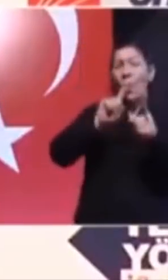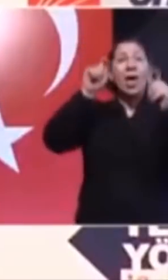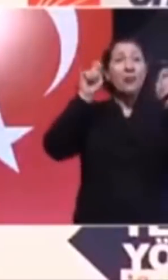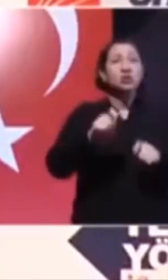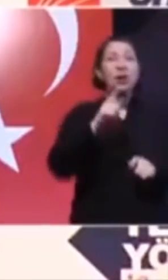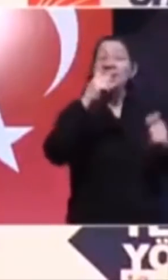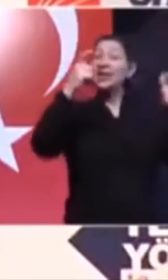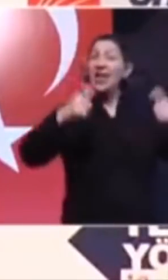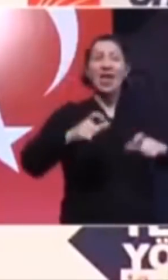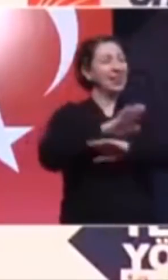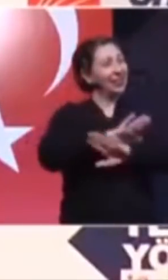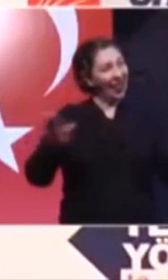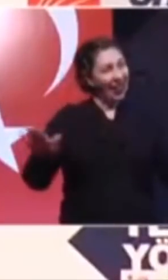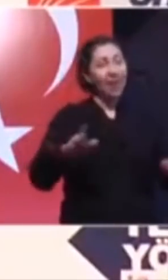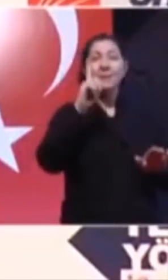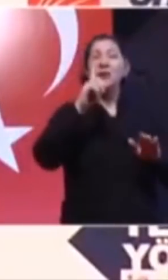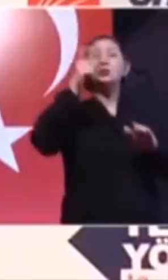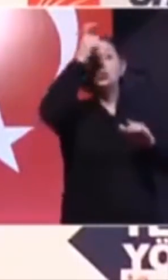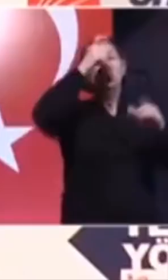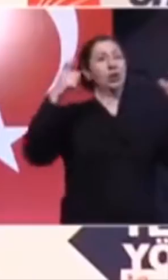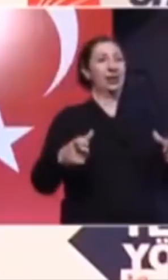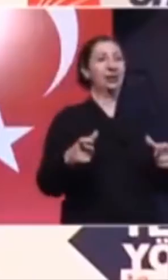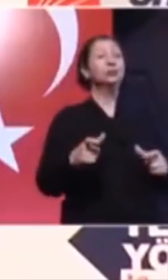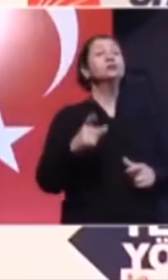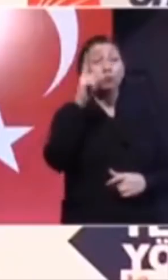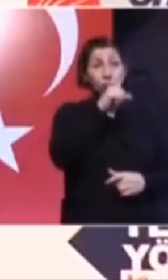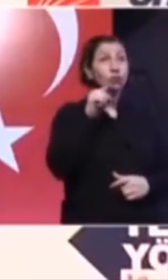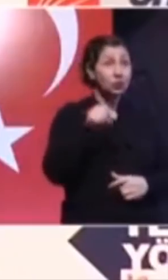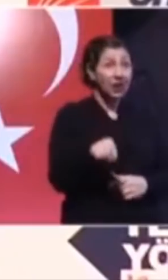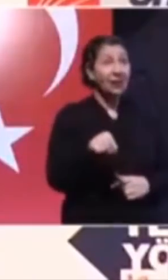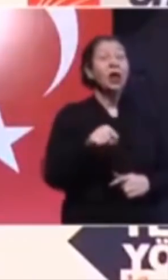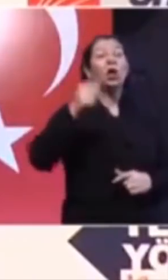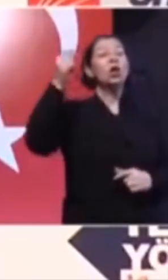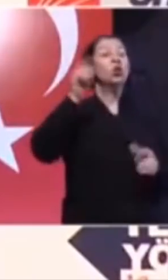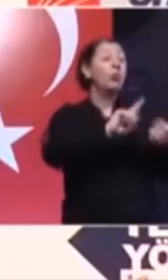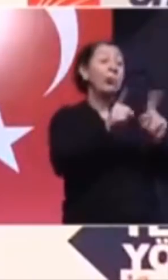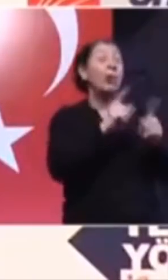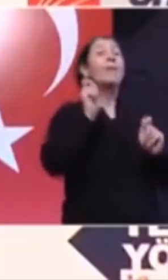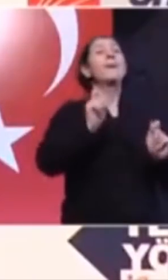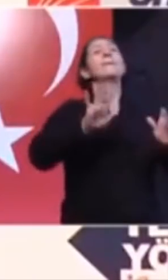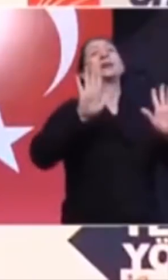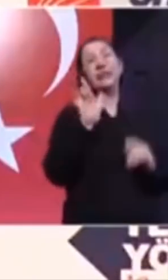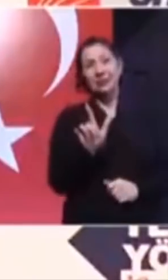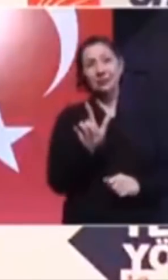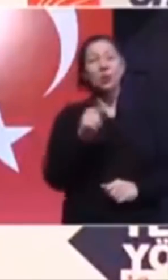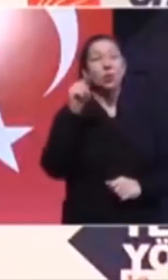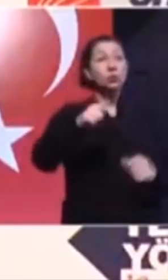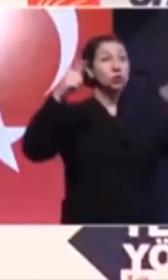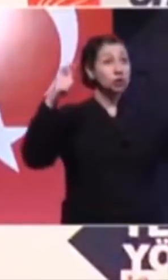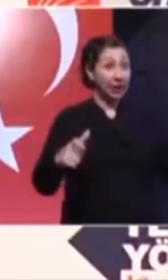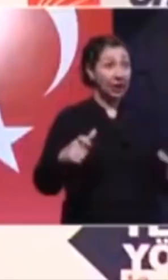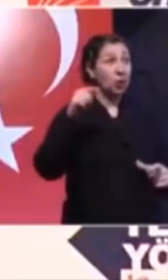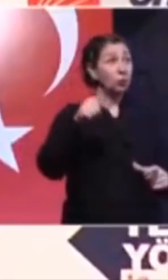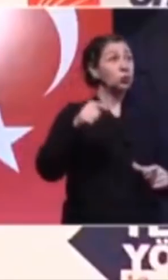ne bir şehirdir ne de bir ülkedir. Nitekim yönetilmemelidir de. Bu şehri ve